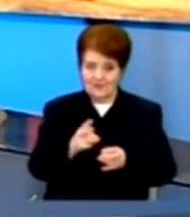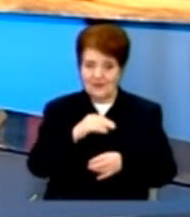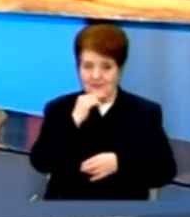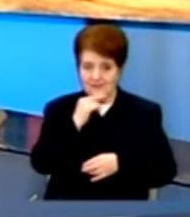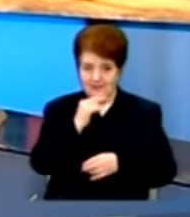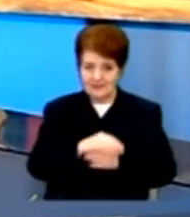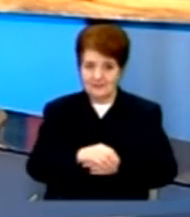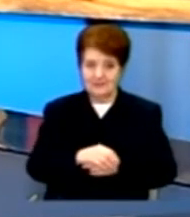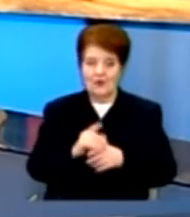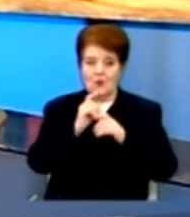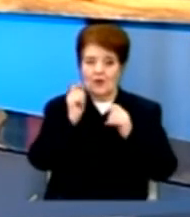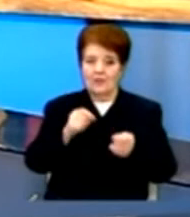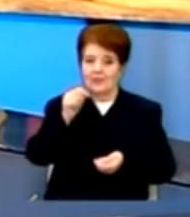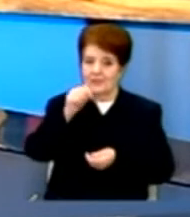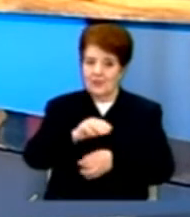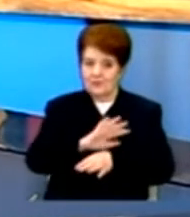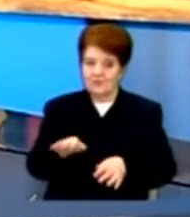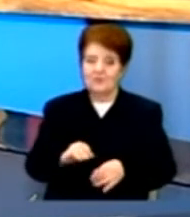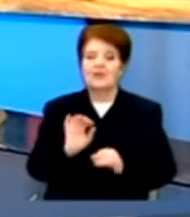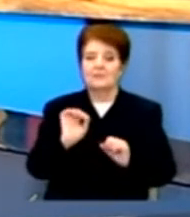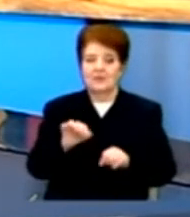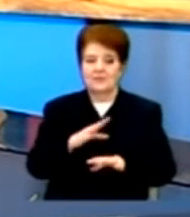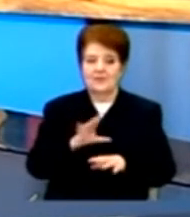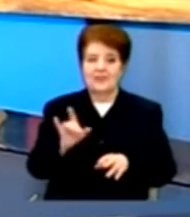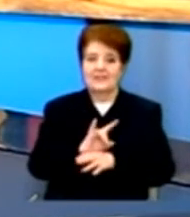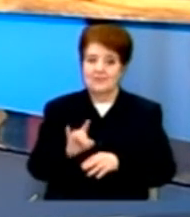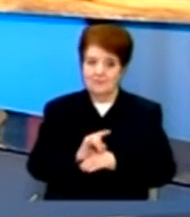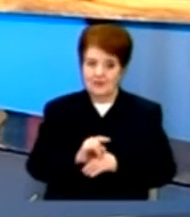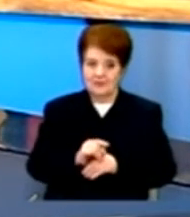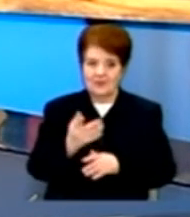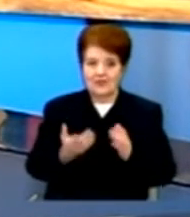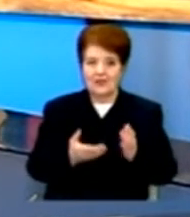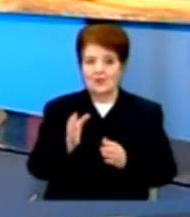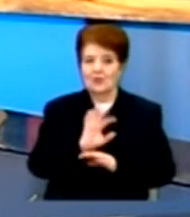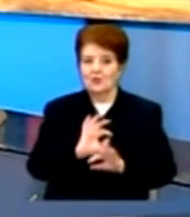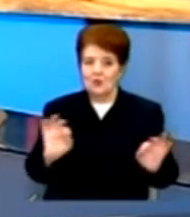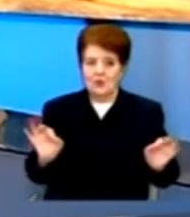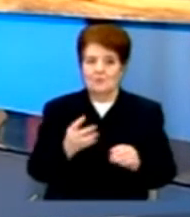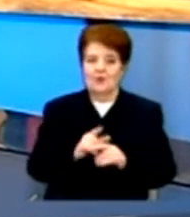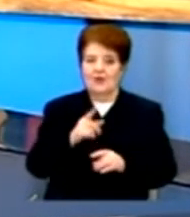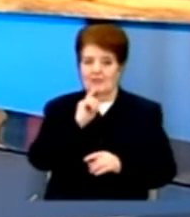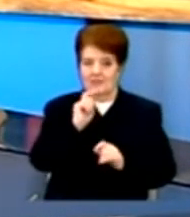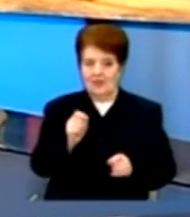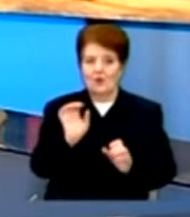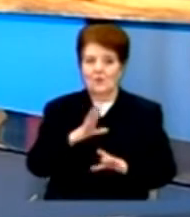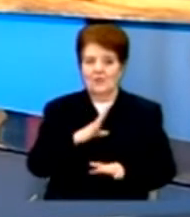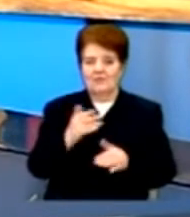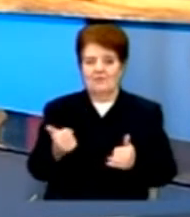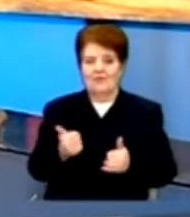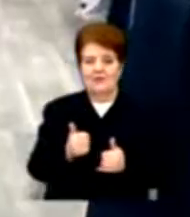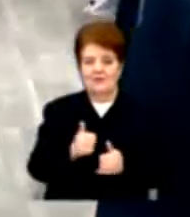atent. Un cadou nepotrivit poate să provoace dezamăgire. Iar superstițioșii sunt convinși că anumite daruri pot aduce ghinion.